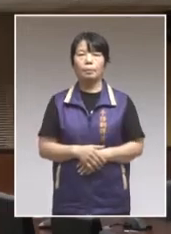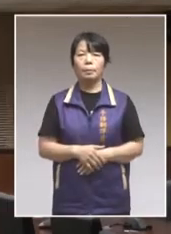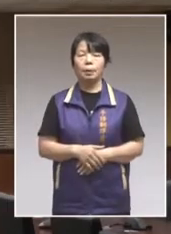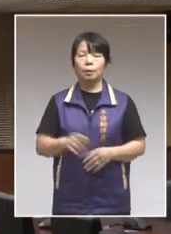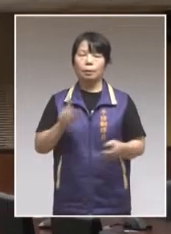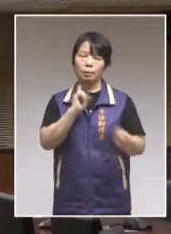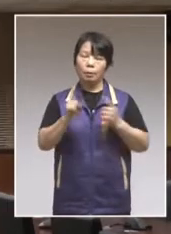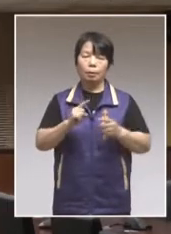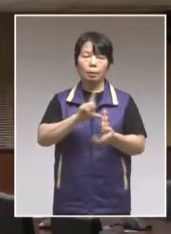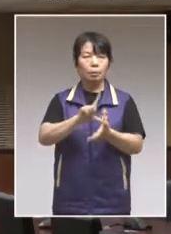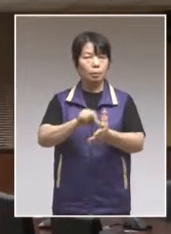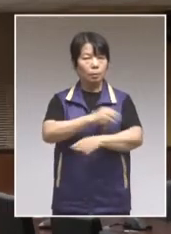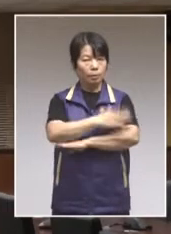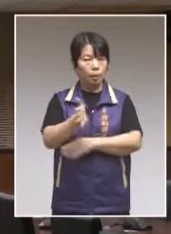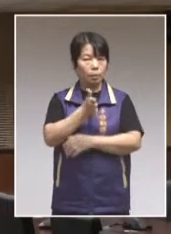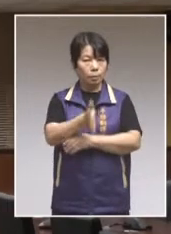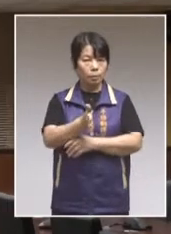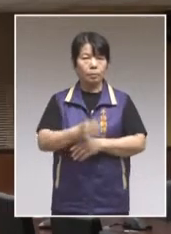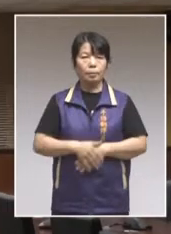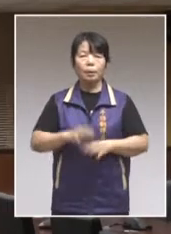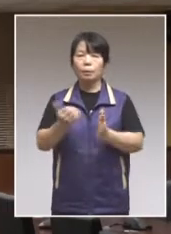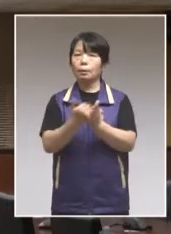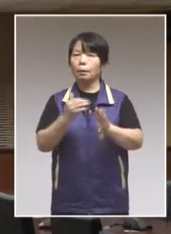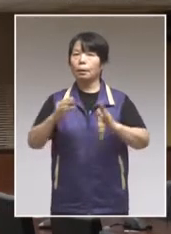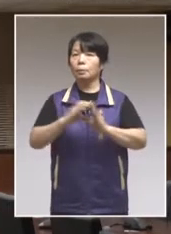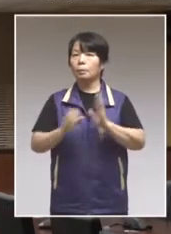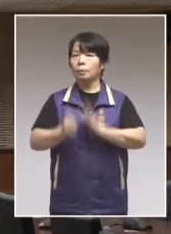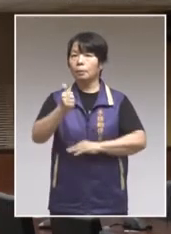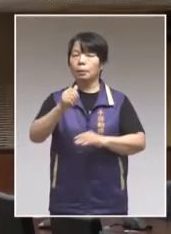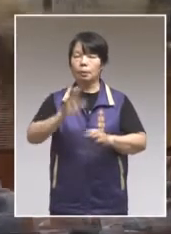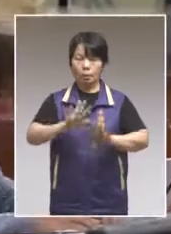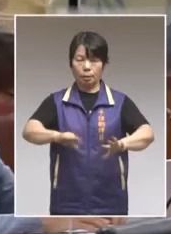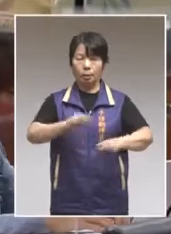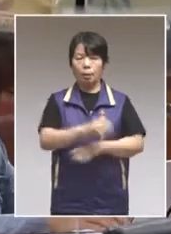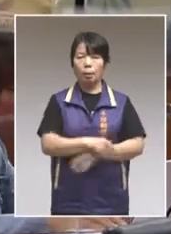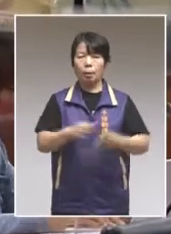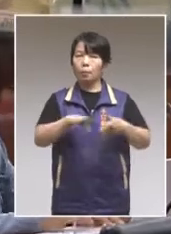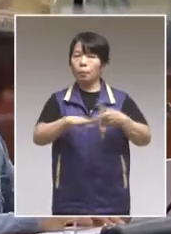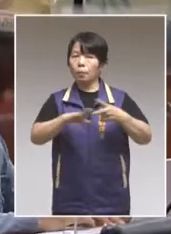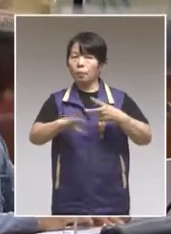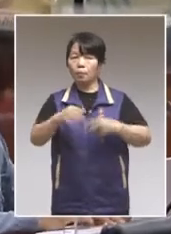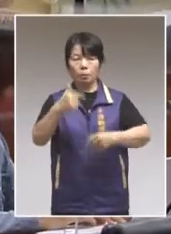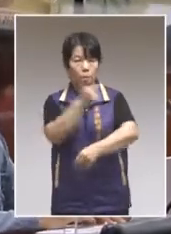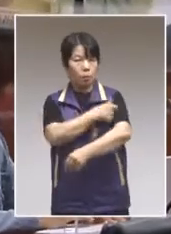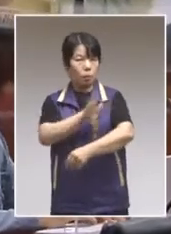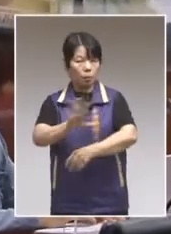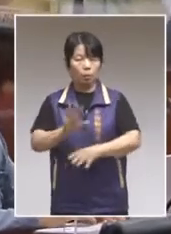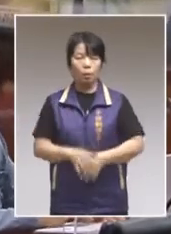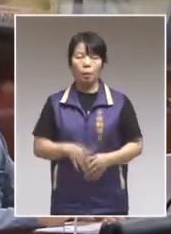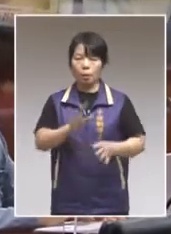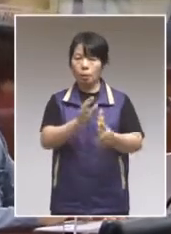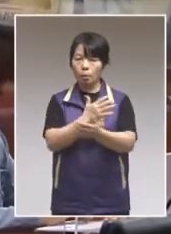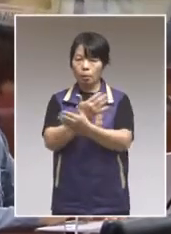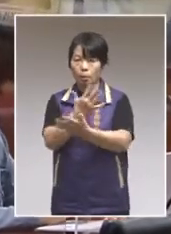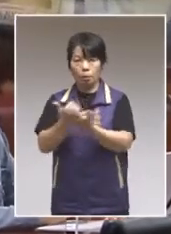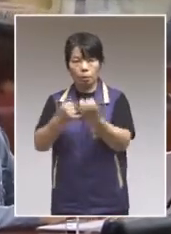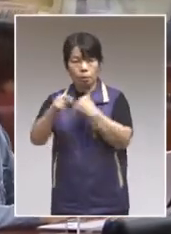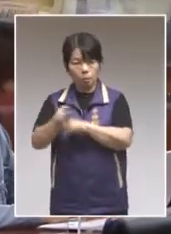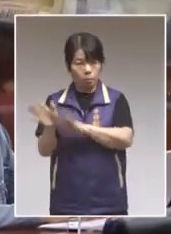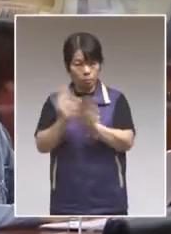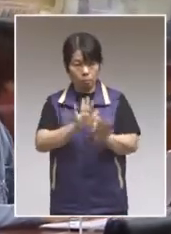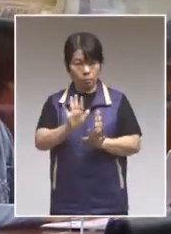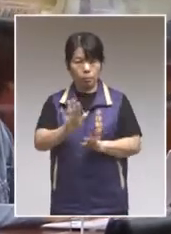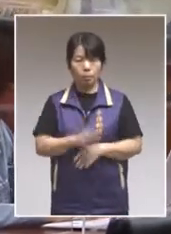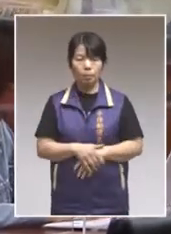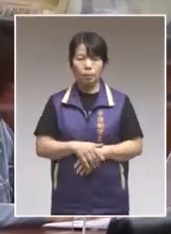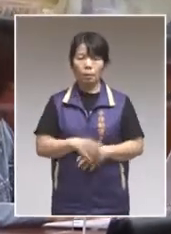自由时报提问，请问一下，就是刚刚局长有提到，今天小学接种有少数学生怕打针哭，那除了这个以外，有没